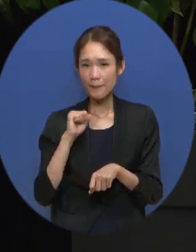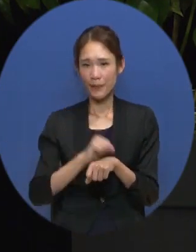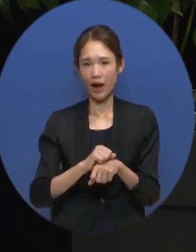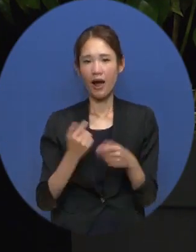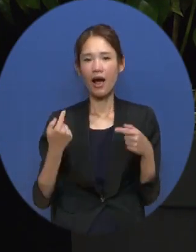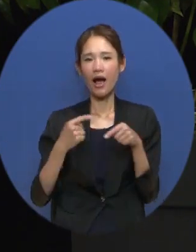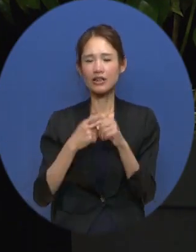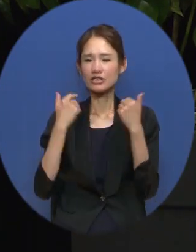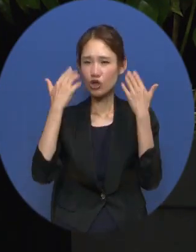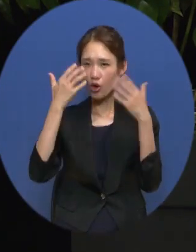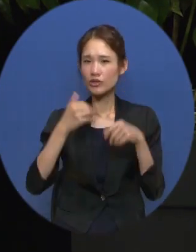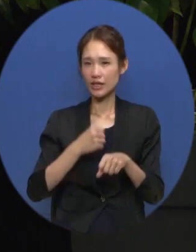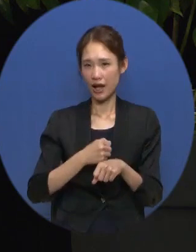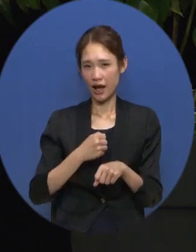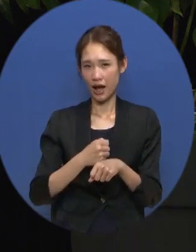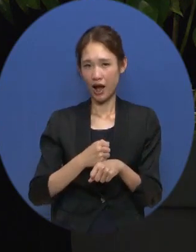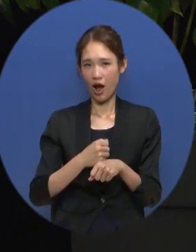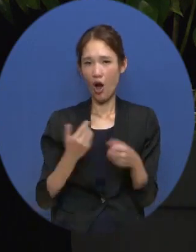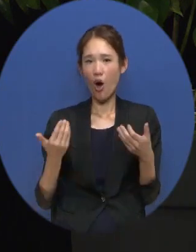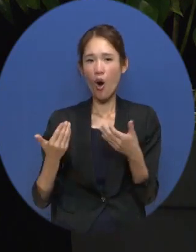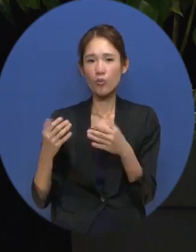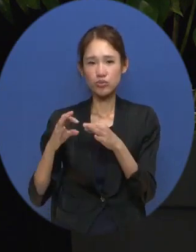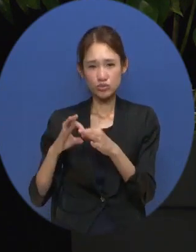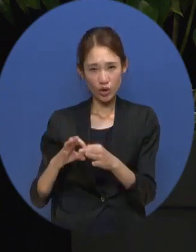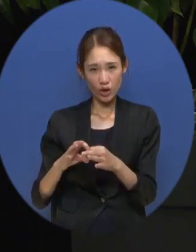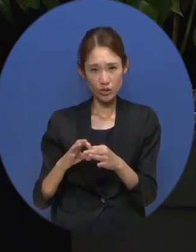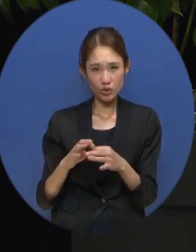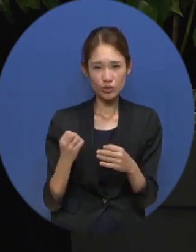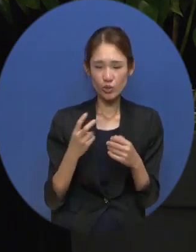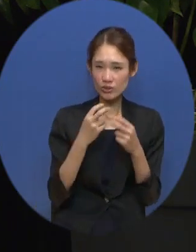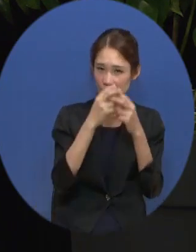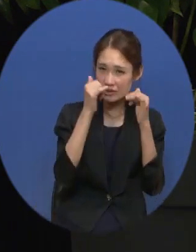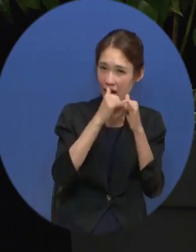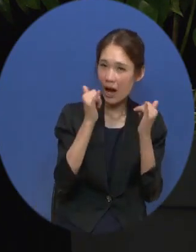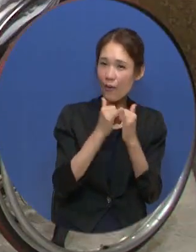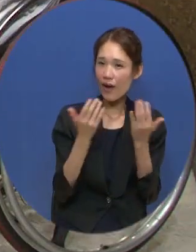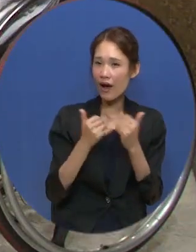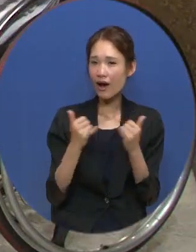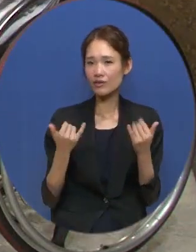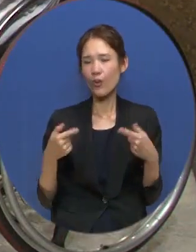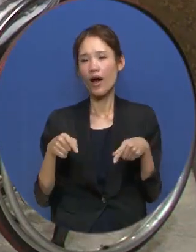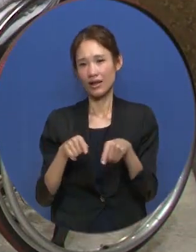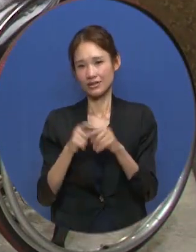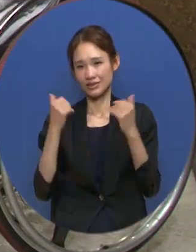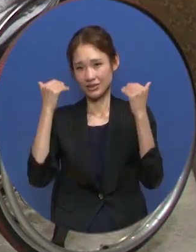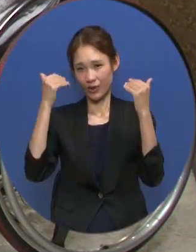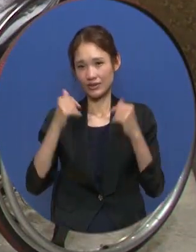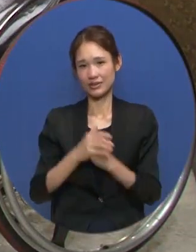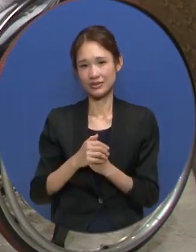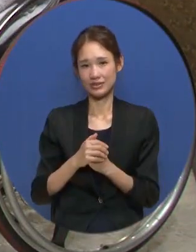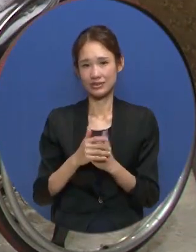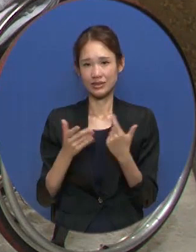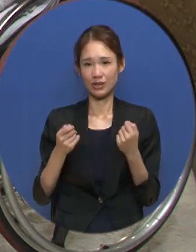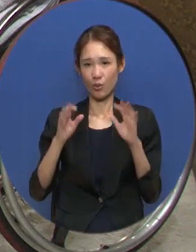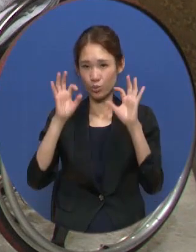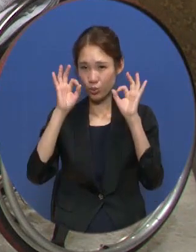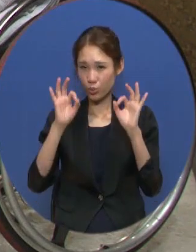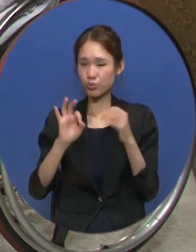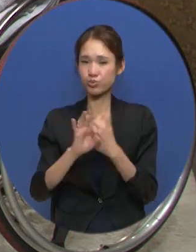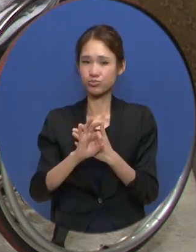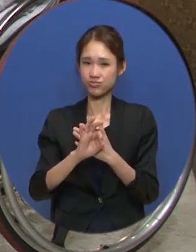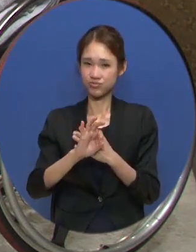성장을 하는 거죠. 업무 면에서도 성장을 하고 이제 사회인으로도 같이 성장을 하고 네, 그런 부분을 보면은 네.